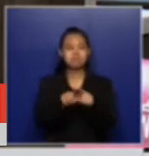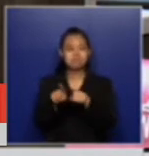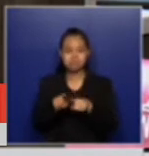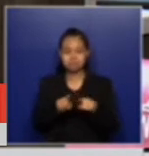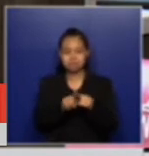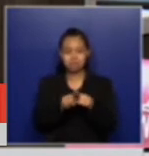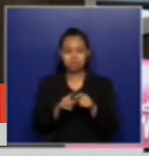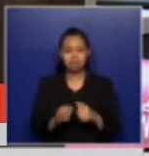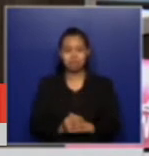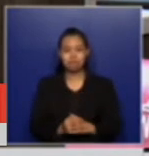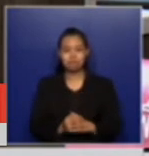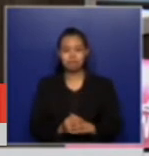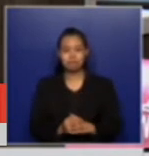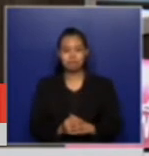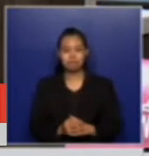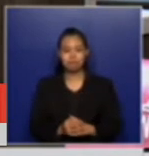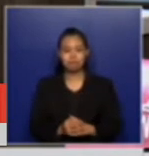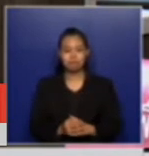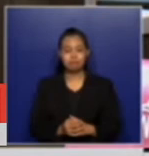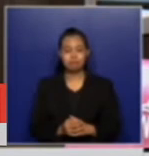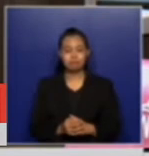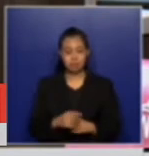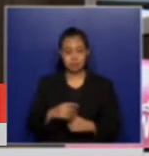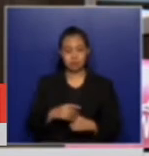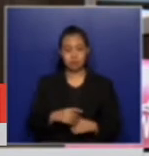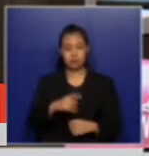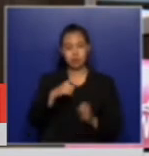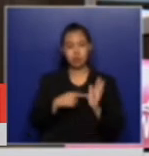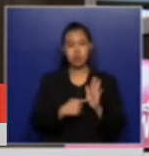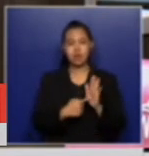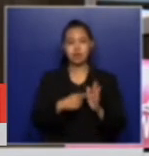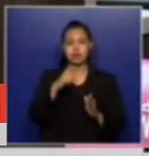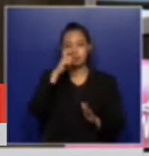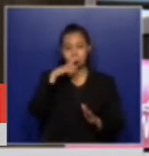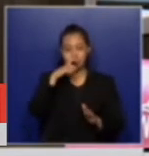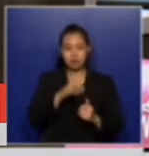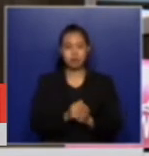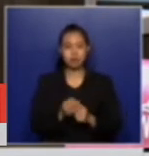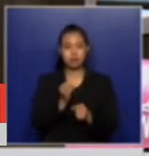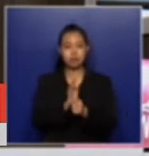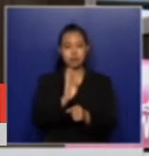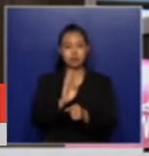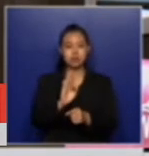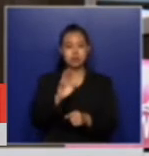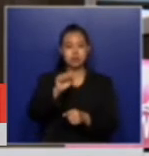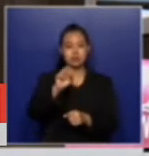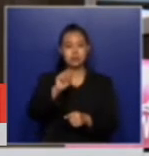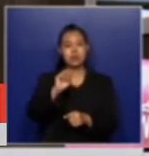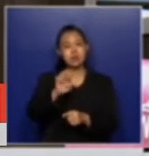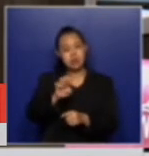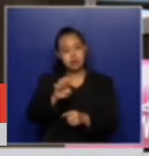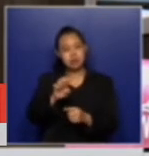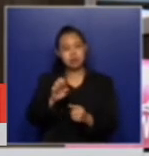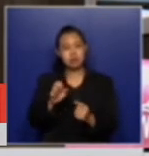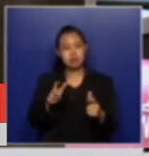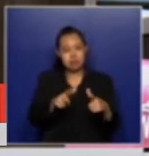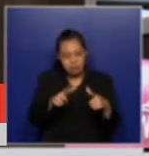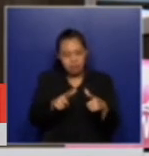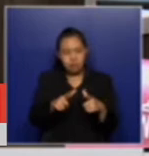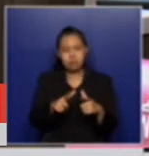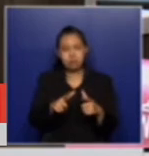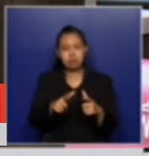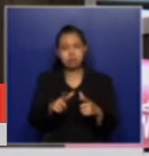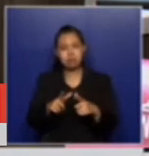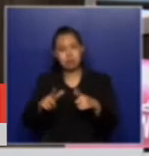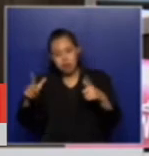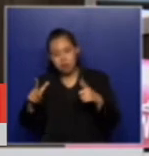ทั้งในเมืองเราเนี่ยในบ้านเราเนี่ยทั้งขนาดเล็กและขนาดใหญ่เต็มไปหมดนะทั้งภาคบ